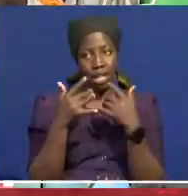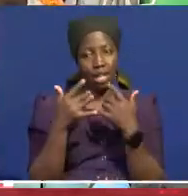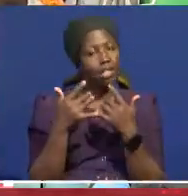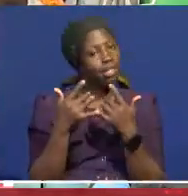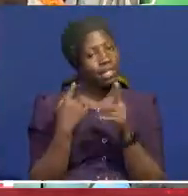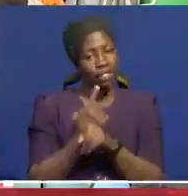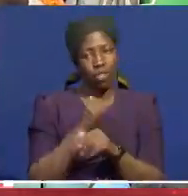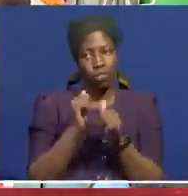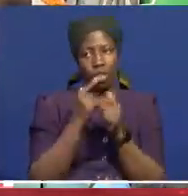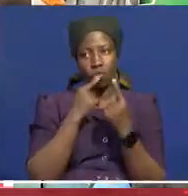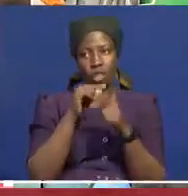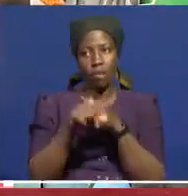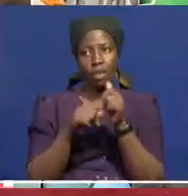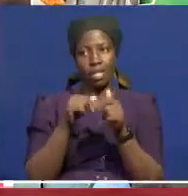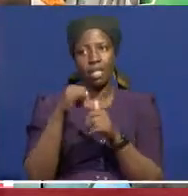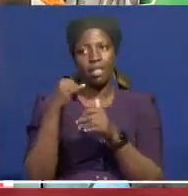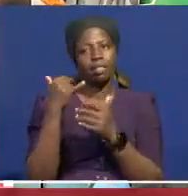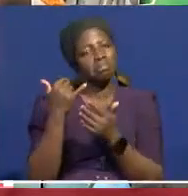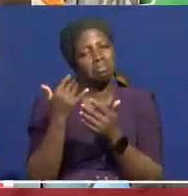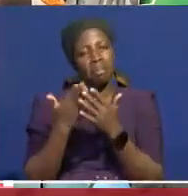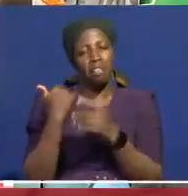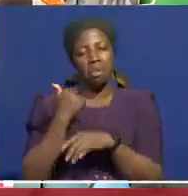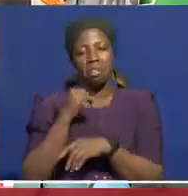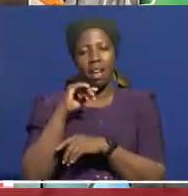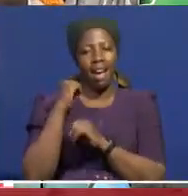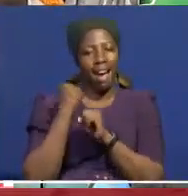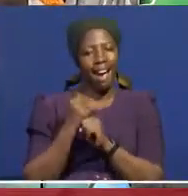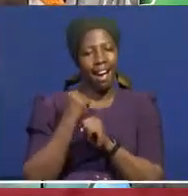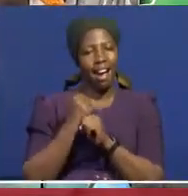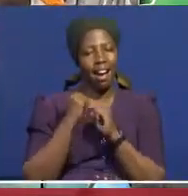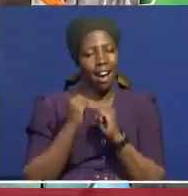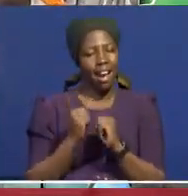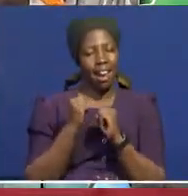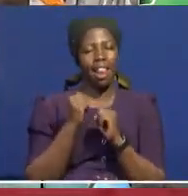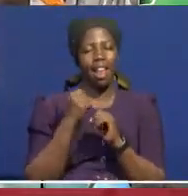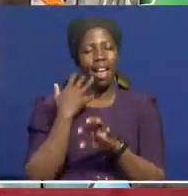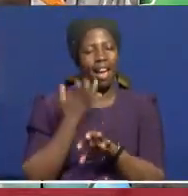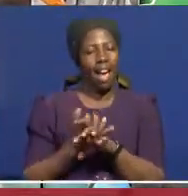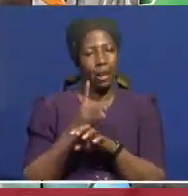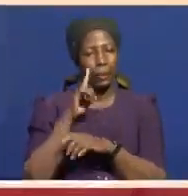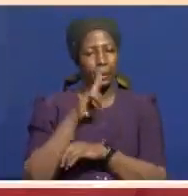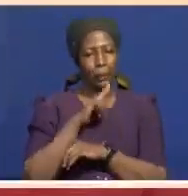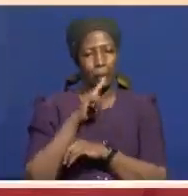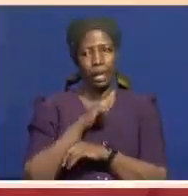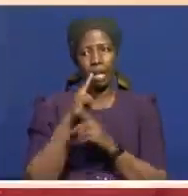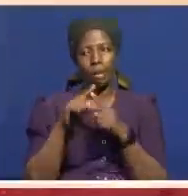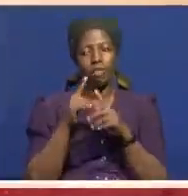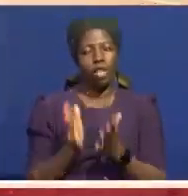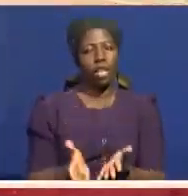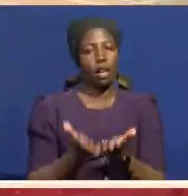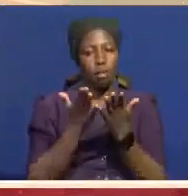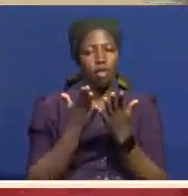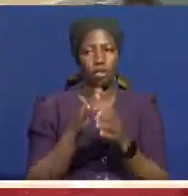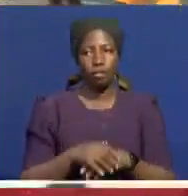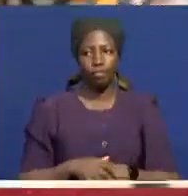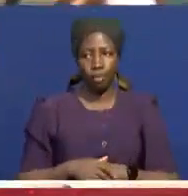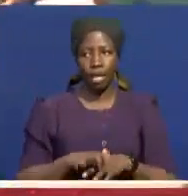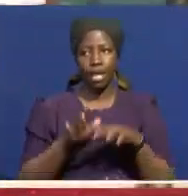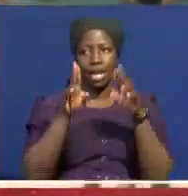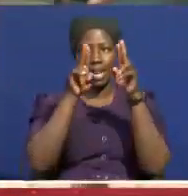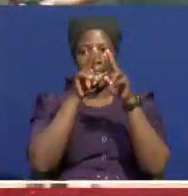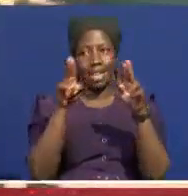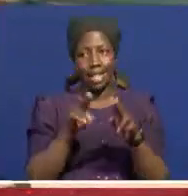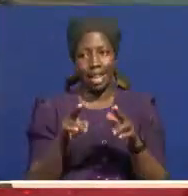bit tough for the fourth quarter, but we improved and we played defense. We were able to make our shots and our runs. Mchezaji wa kimataifa